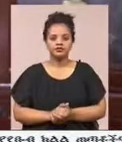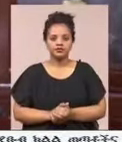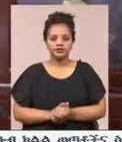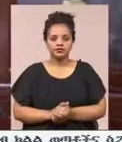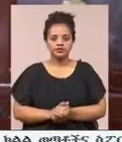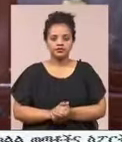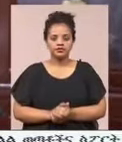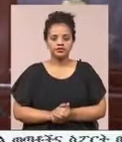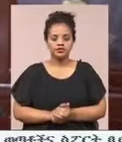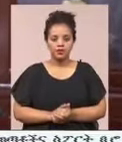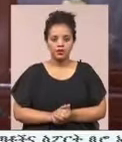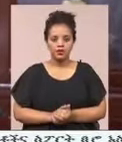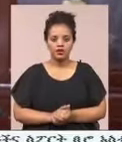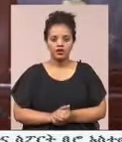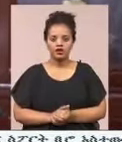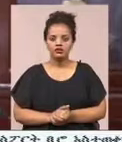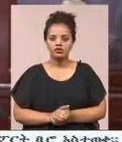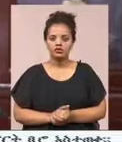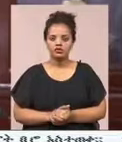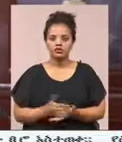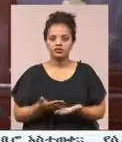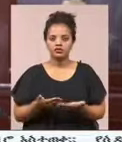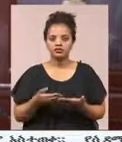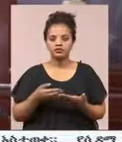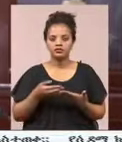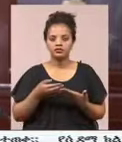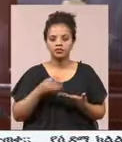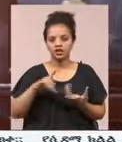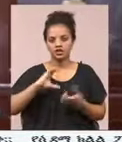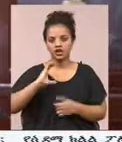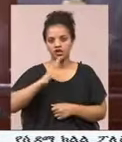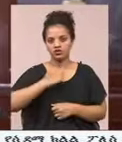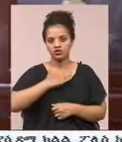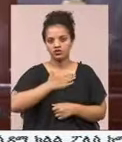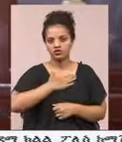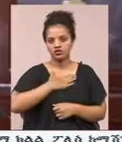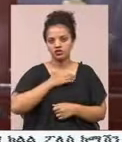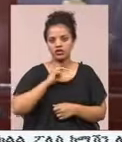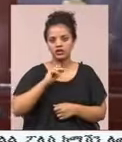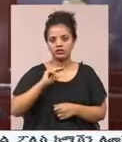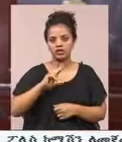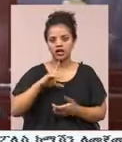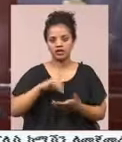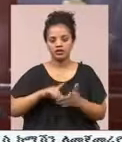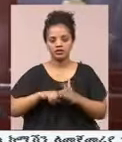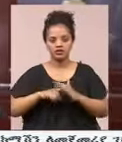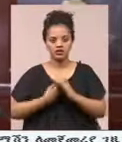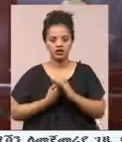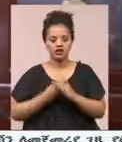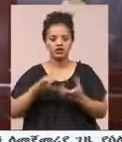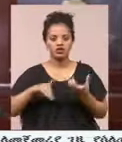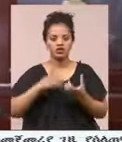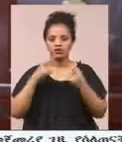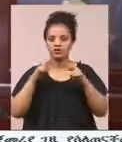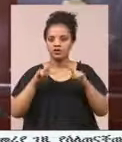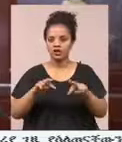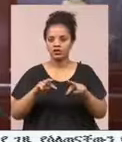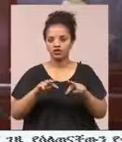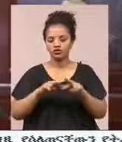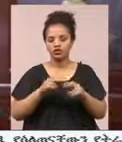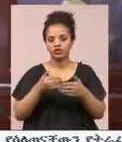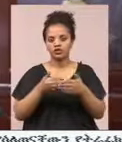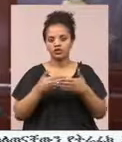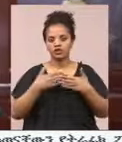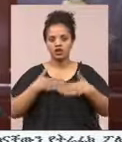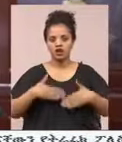የበጎ ፈቃድ አገልግሎት ስራ የምናስጀምረው በጉራጌ ዞን በክልላችን እንድብር ከተማ ላይ ነው የምናስጀምረው። የክልሉ የሚመለከታቸው ባለድርሻ